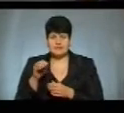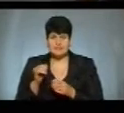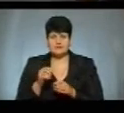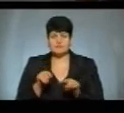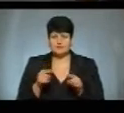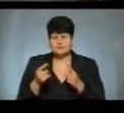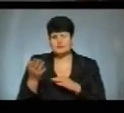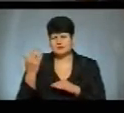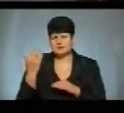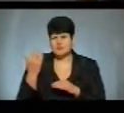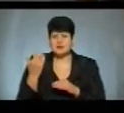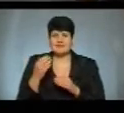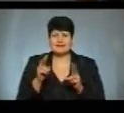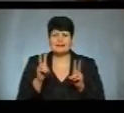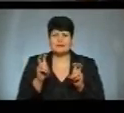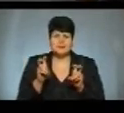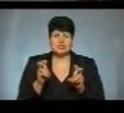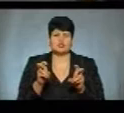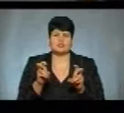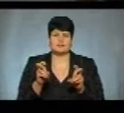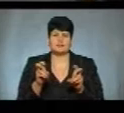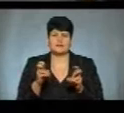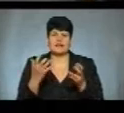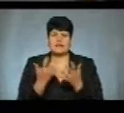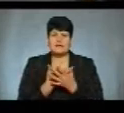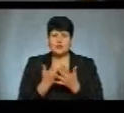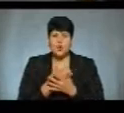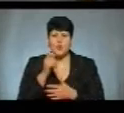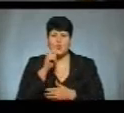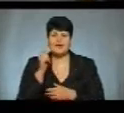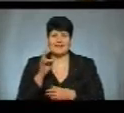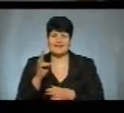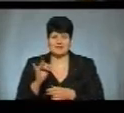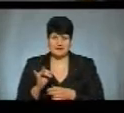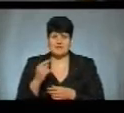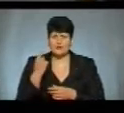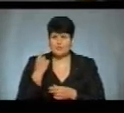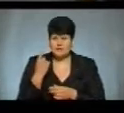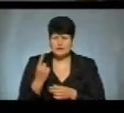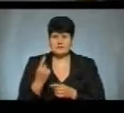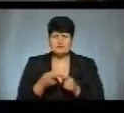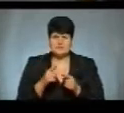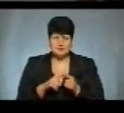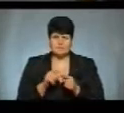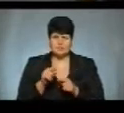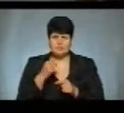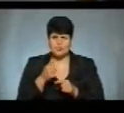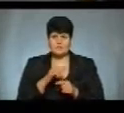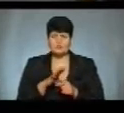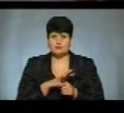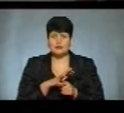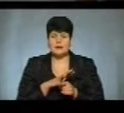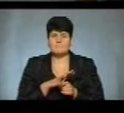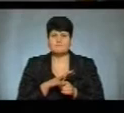часу тематичну серію кіно України. І одною з перших марок в цьому році це стала власне